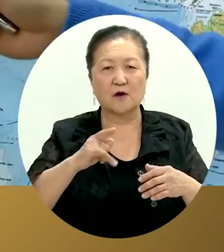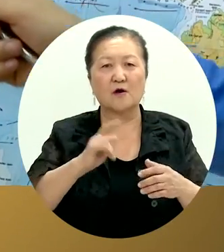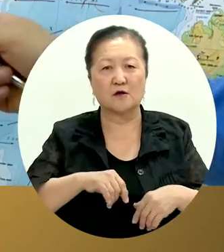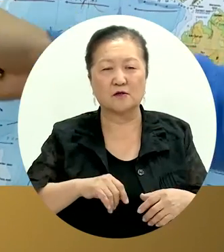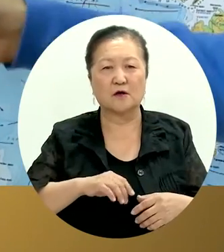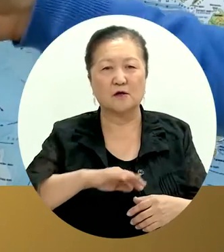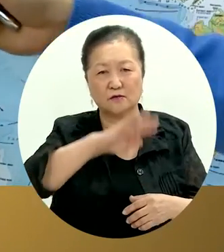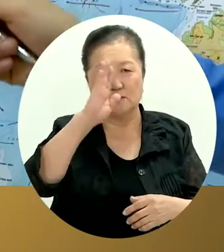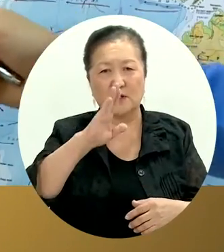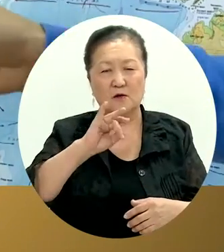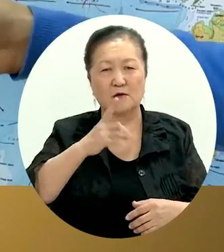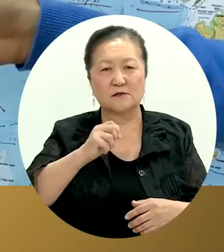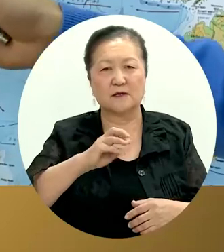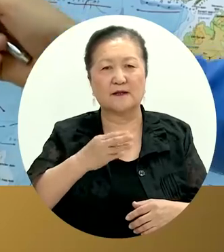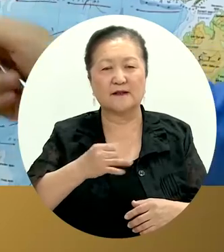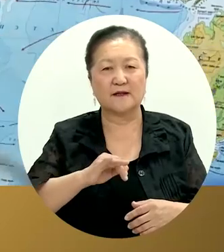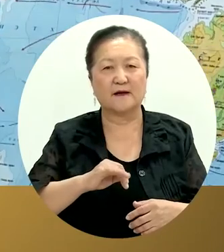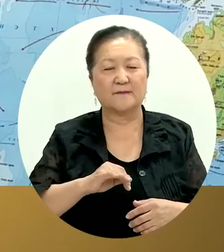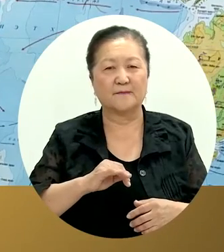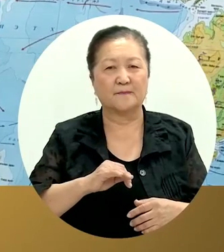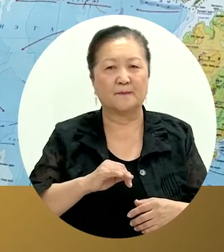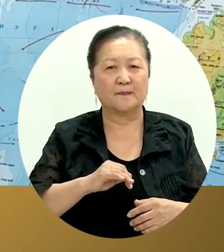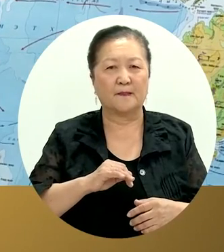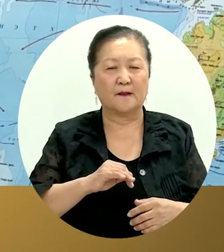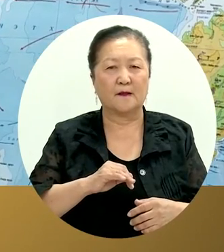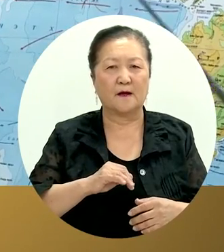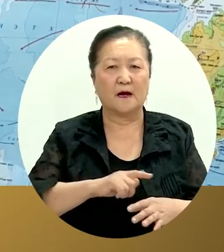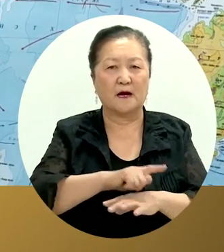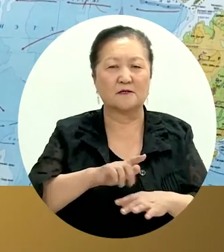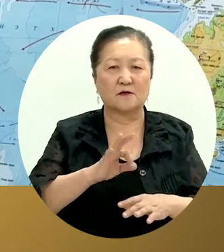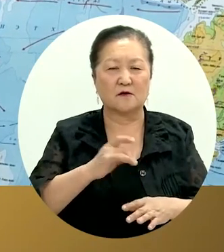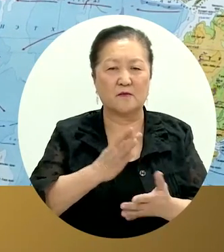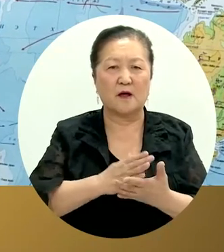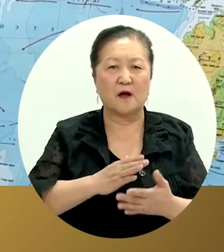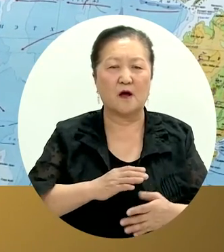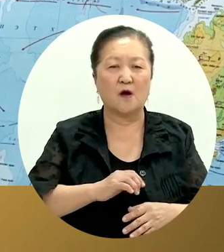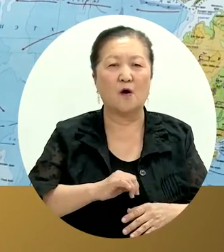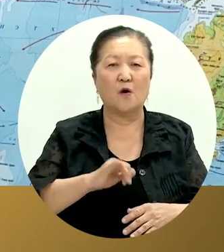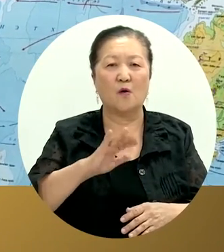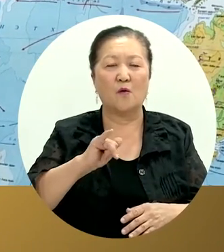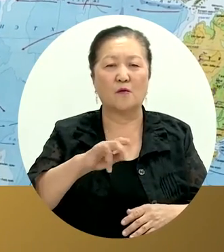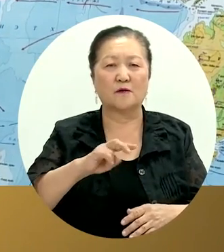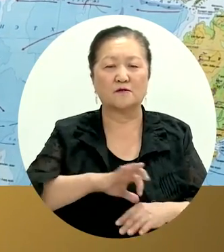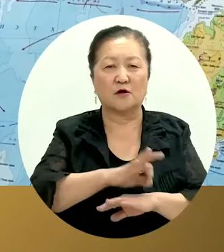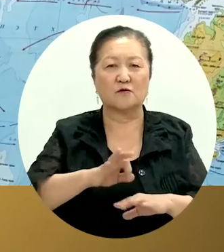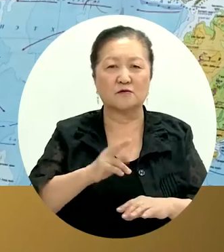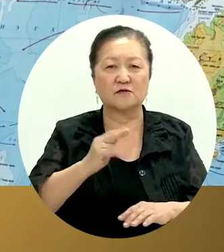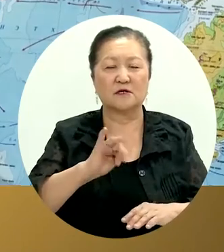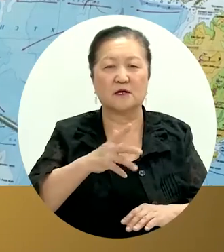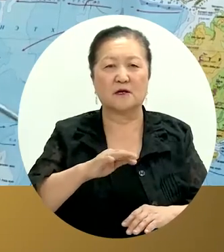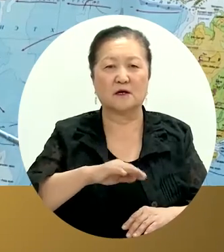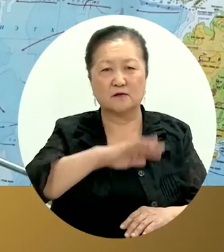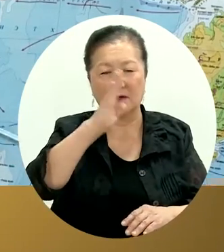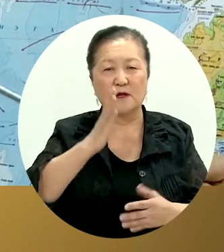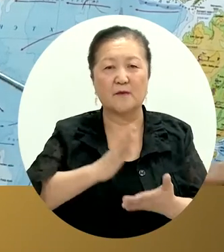урсгалтай газар орны дагуу байгаа улс орнууд бол яг үгүй гоё чиглэг дулаахан юм байдаг байна. Тэгэхээр